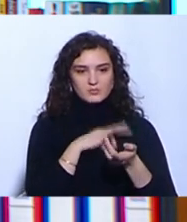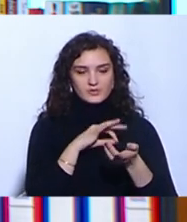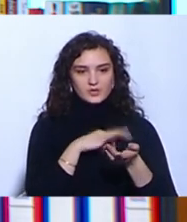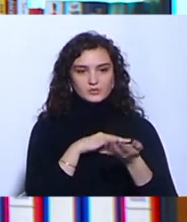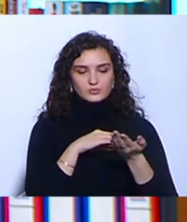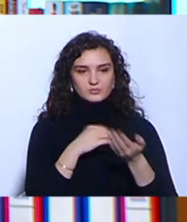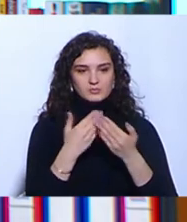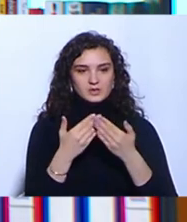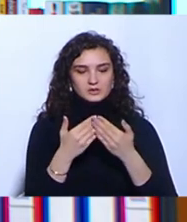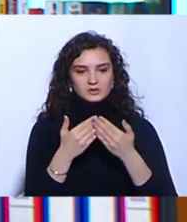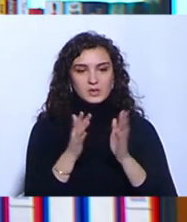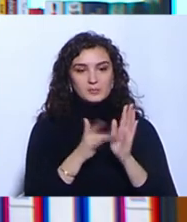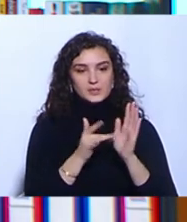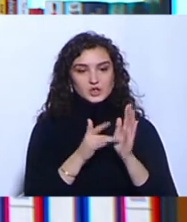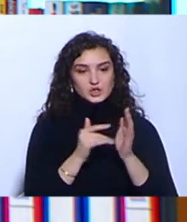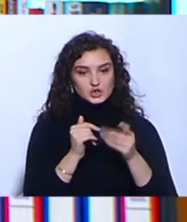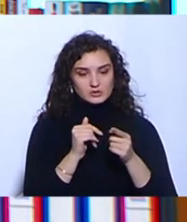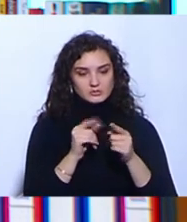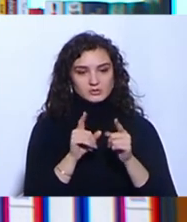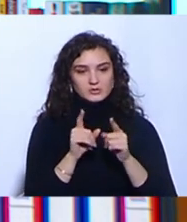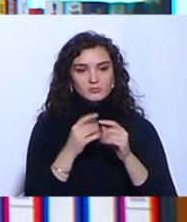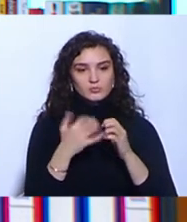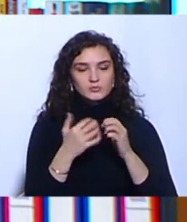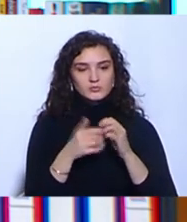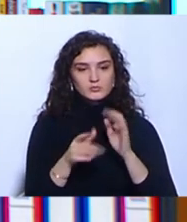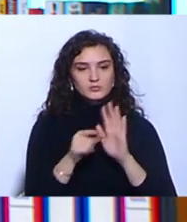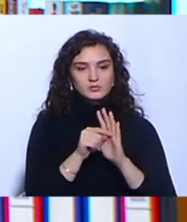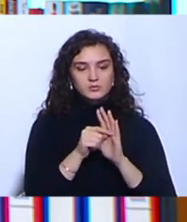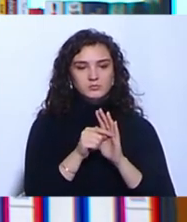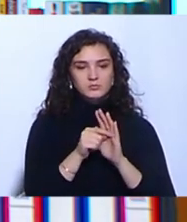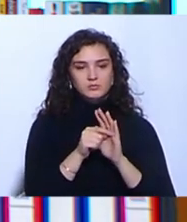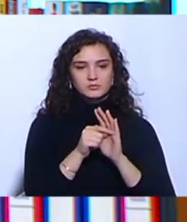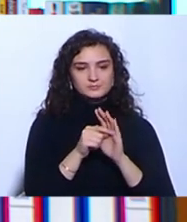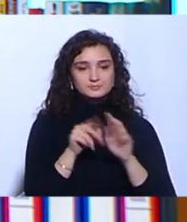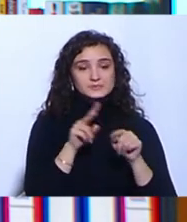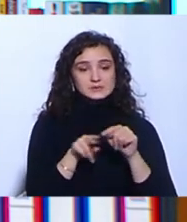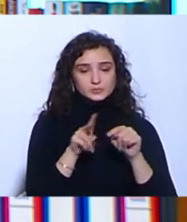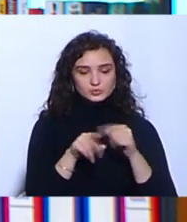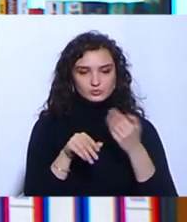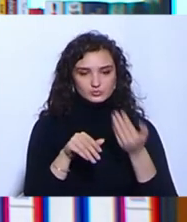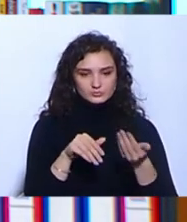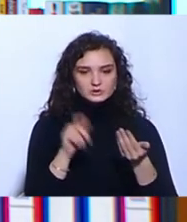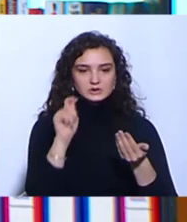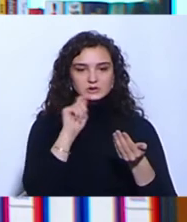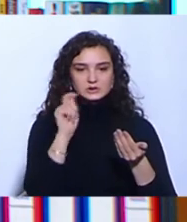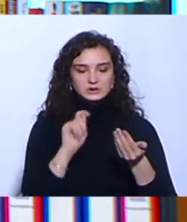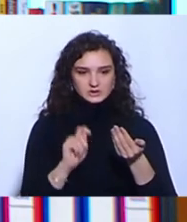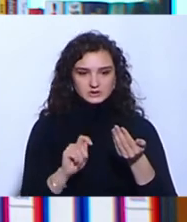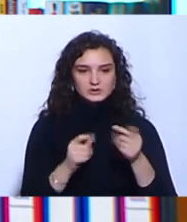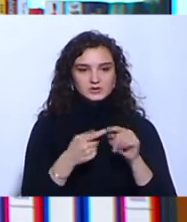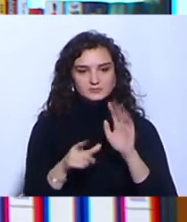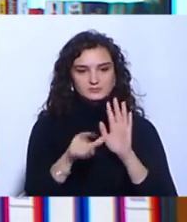გამოვიყენოთ მაგალითად ბრინჯი ისეთ ბოსტნეულთან, როგორიც არის სტაფილო,